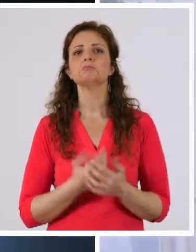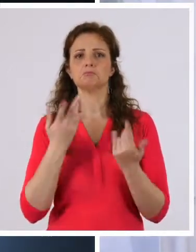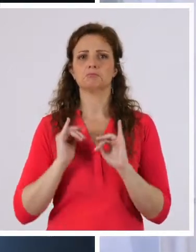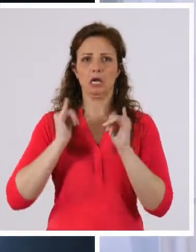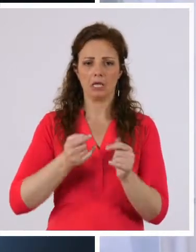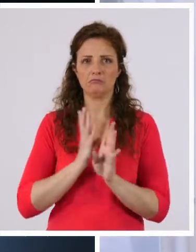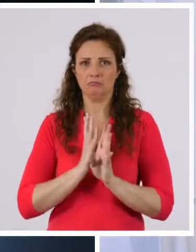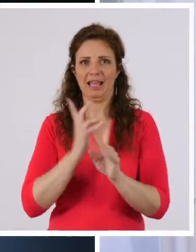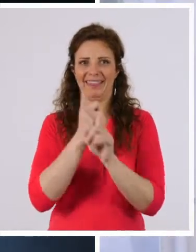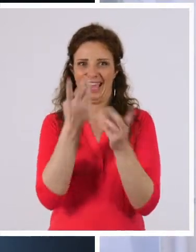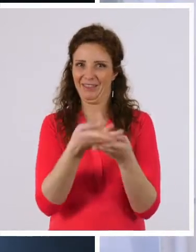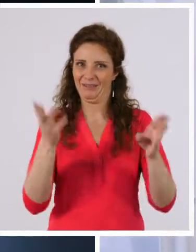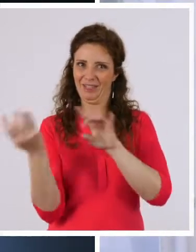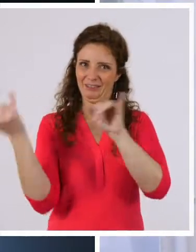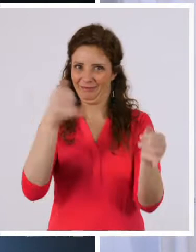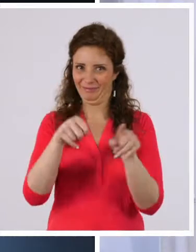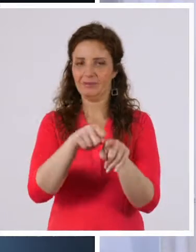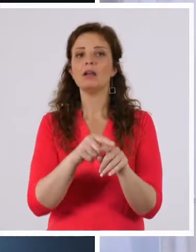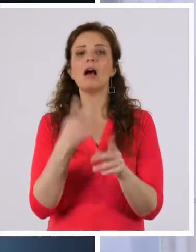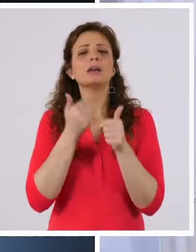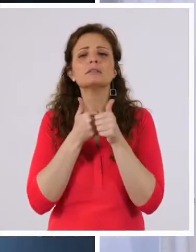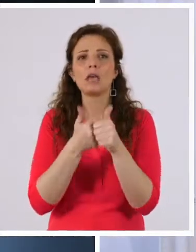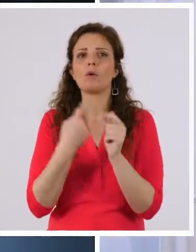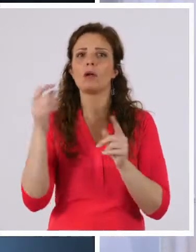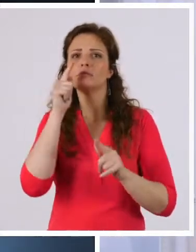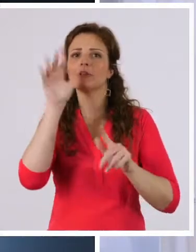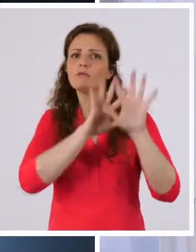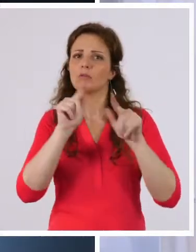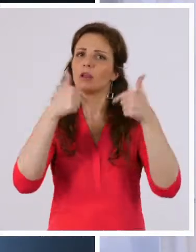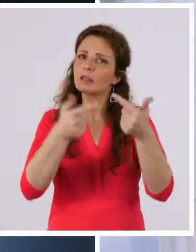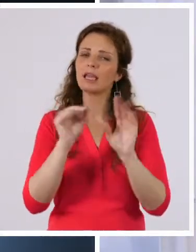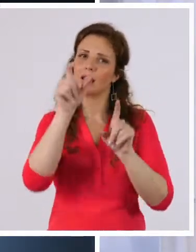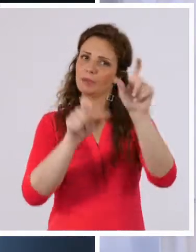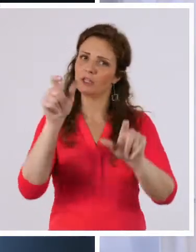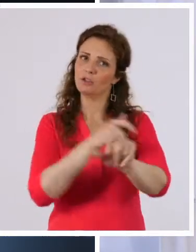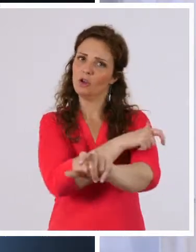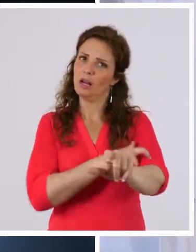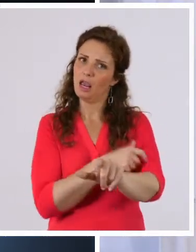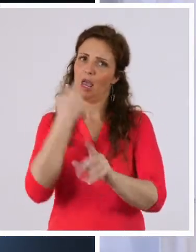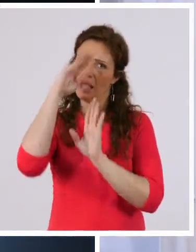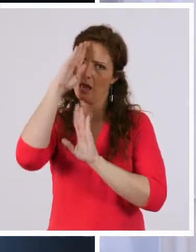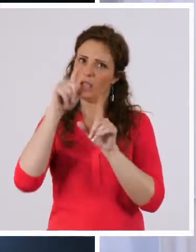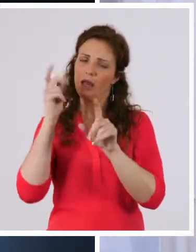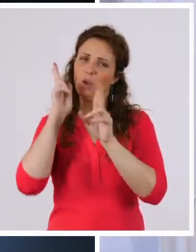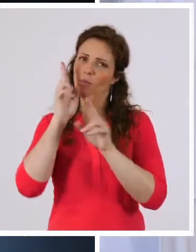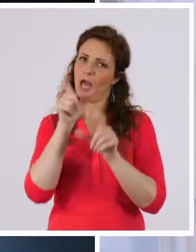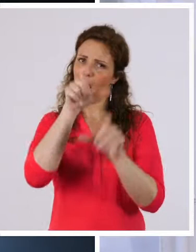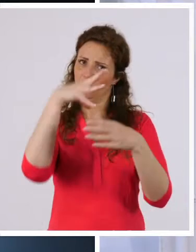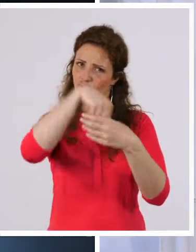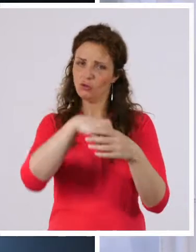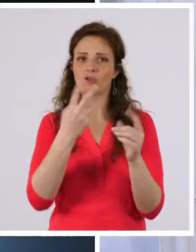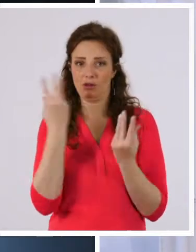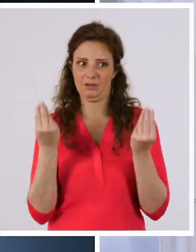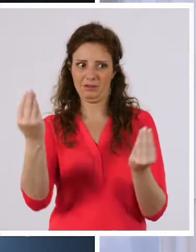Nell'avviarvi ai mezzi di salvataggio, seguite le indicazioni dei membri dell'equipaggio posti a presidio dei percorsi di instradamento.